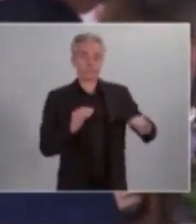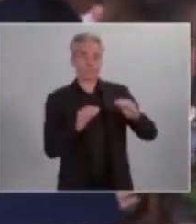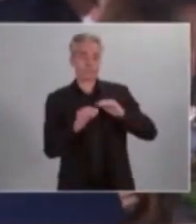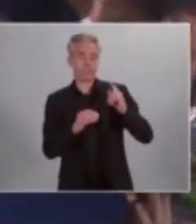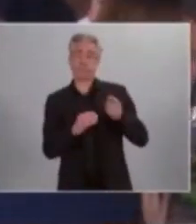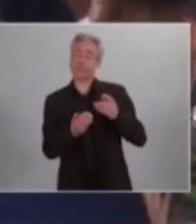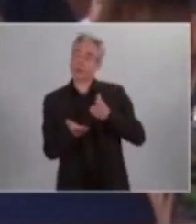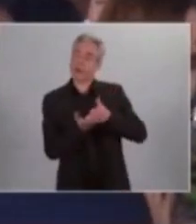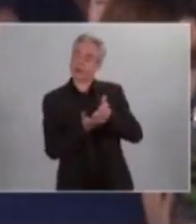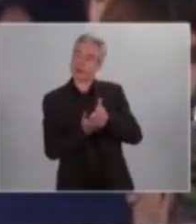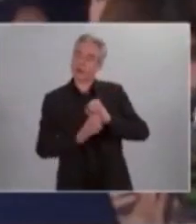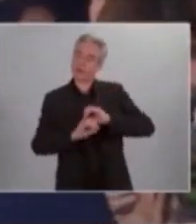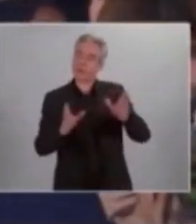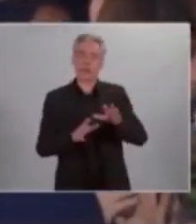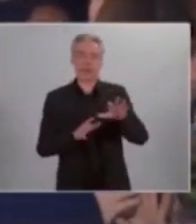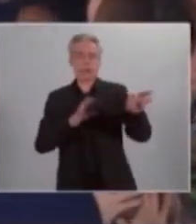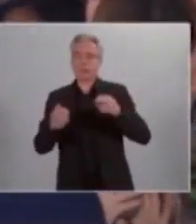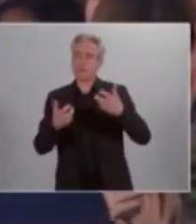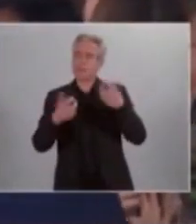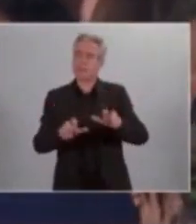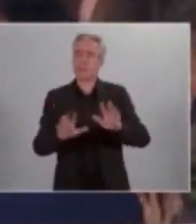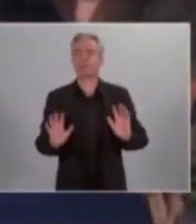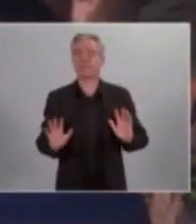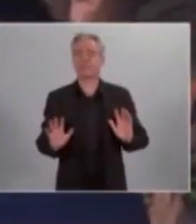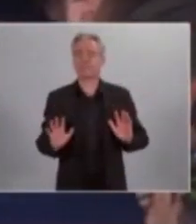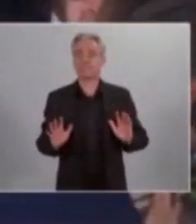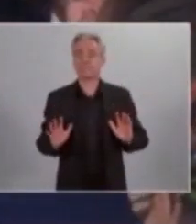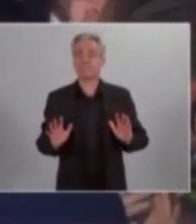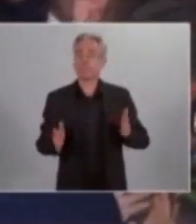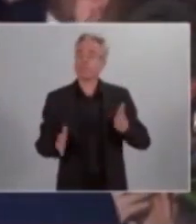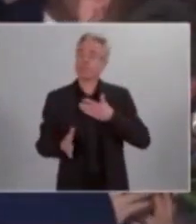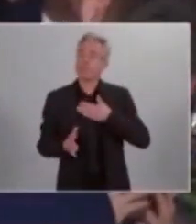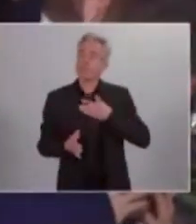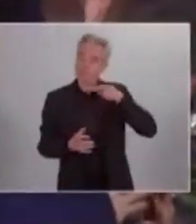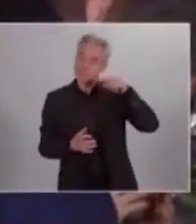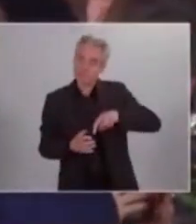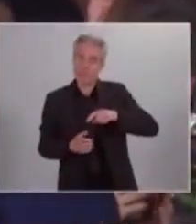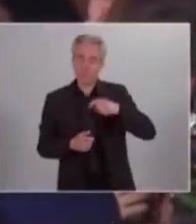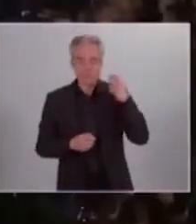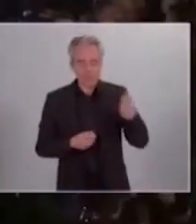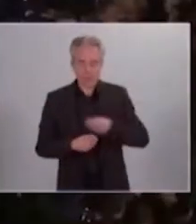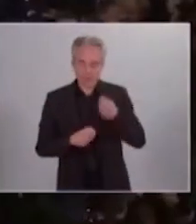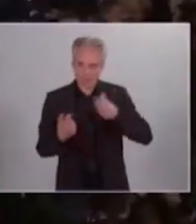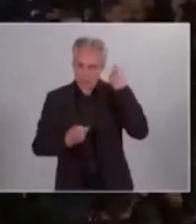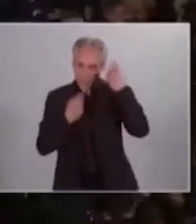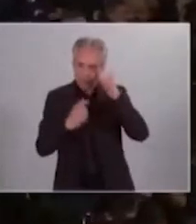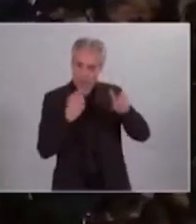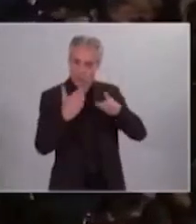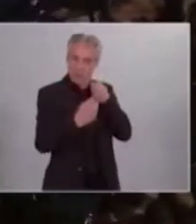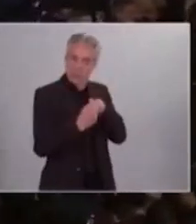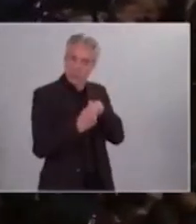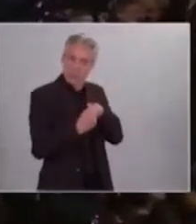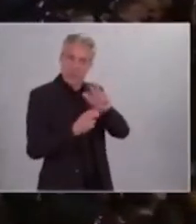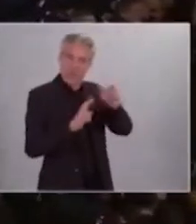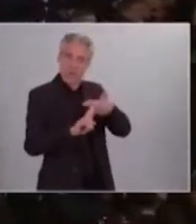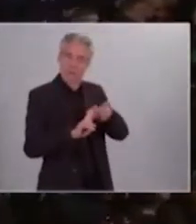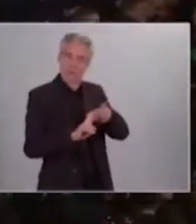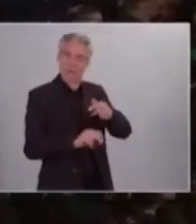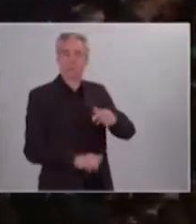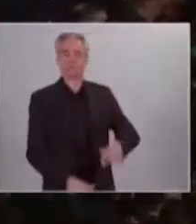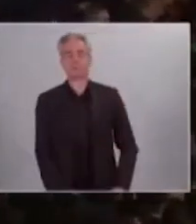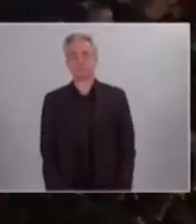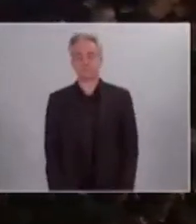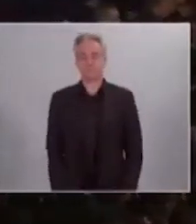บในไอเดียของเขาอาจจะไม่เห็นด้วยกับความคิดของเขาสักเท่าไหร่แต่ว่าเลือกกันด้วยเพราะว่าแต่ก็ขอบคุณ